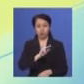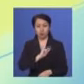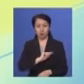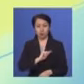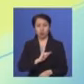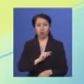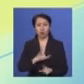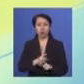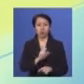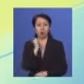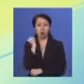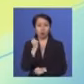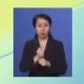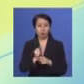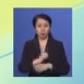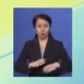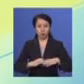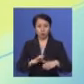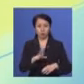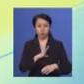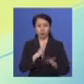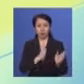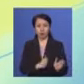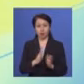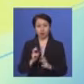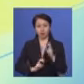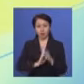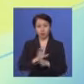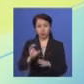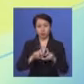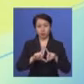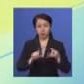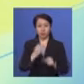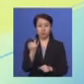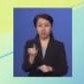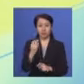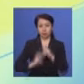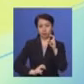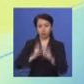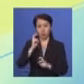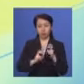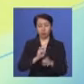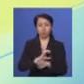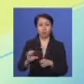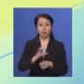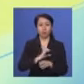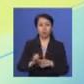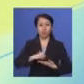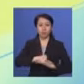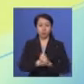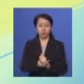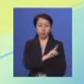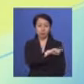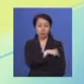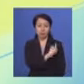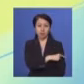этого, рабочая группа посетила ряд производственных объектов. Особенно заинтересовало предприятие по производству запатентованного